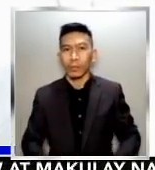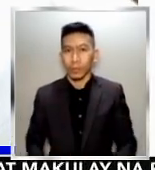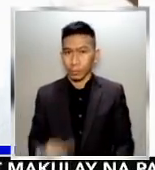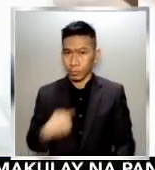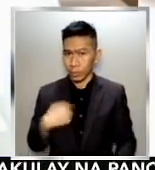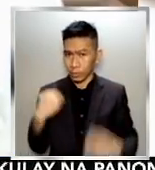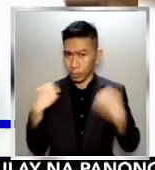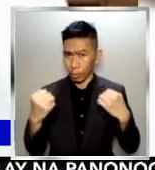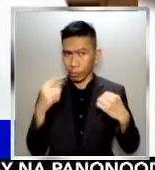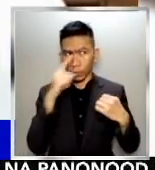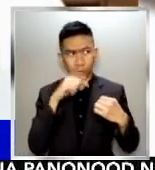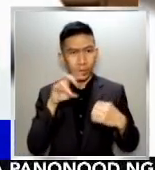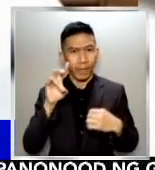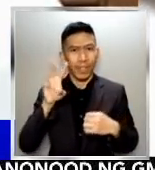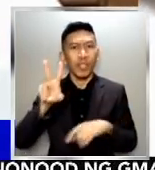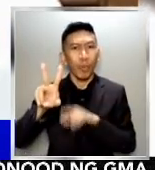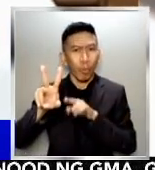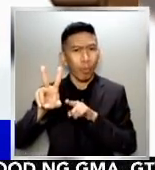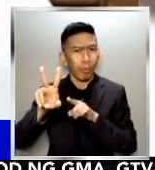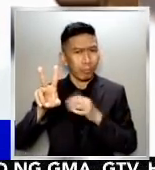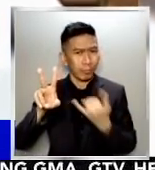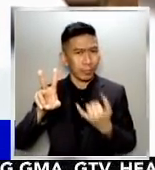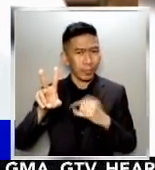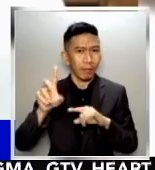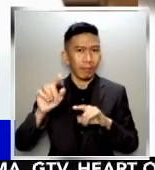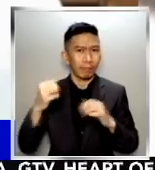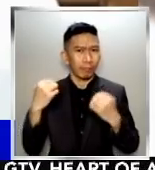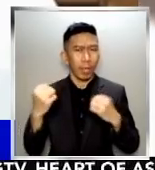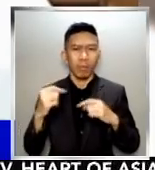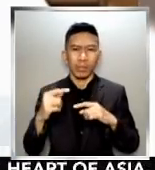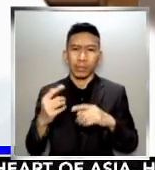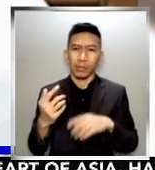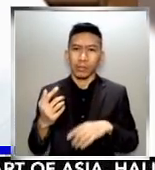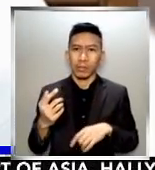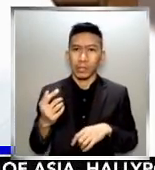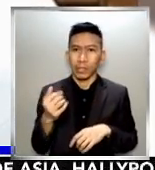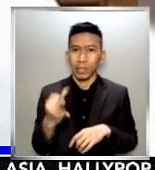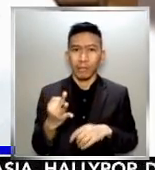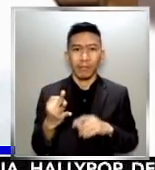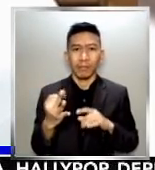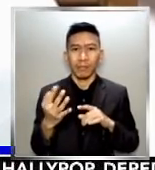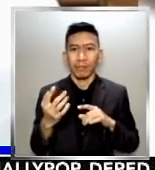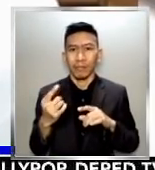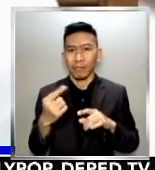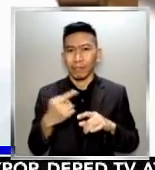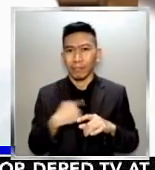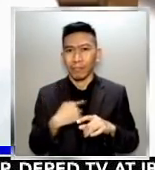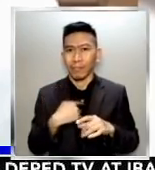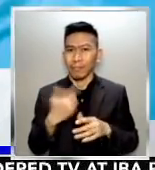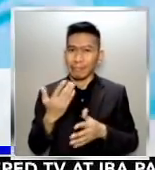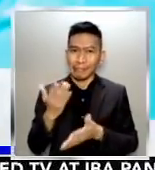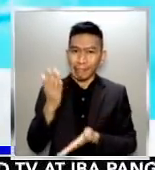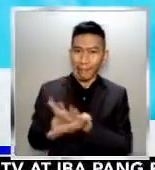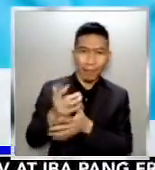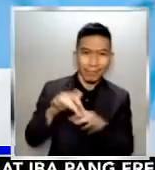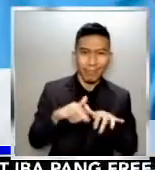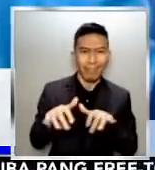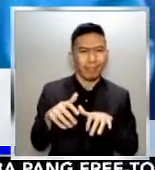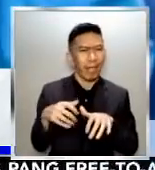72 na ako. Sayang, Sir Oscar, pag hindi ko ipaandad yung mga daliri ko, pagkaganon.